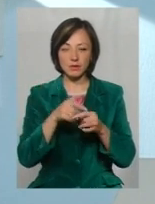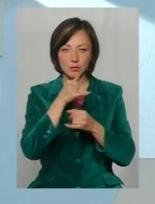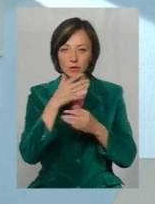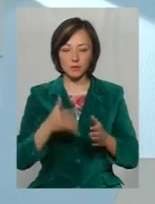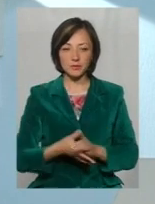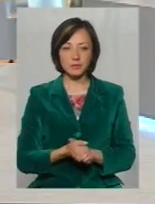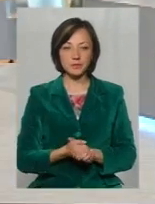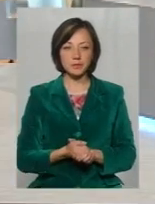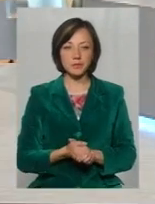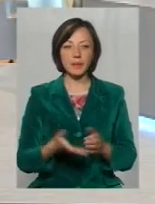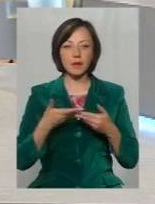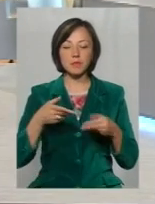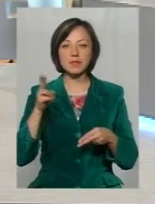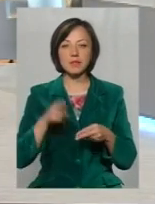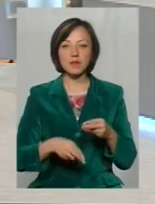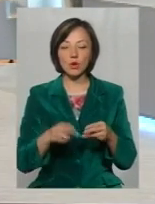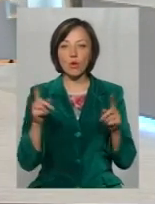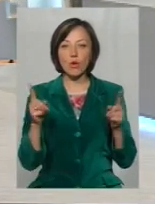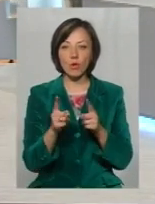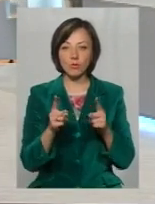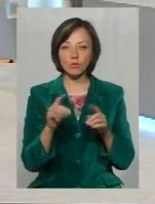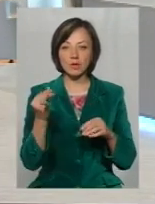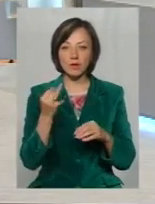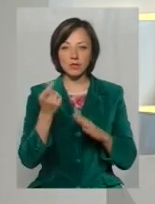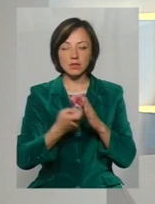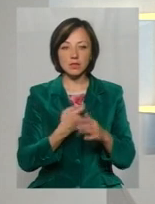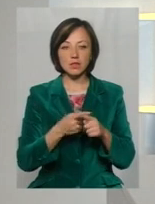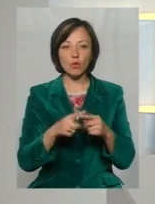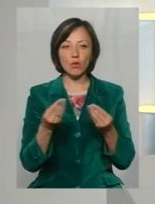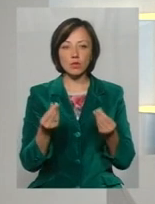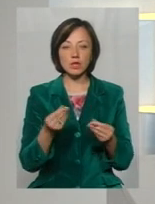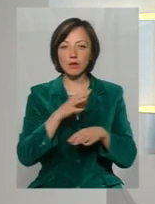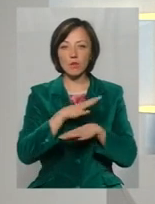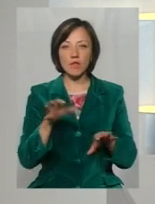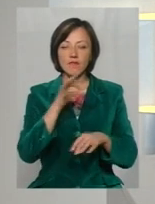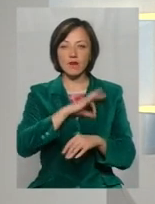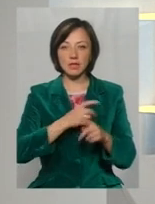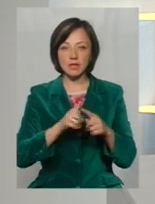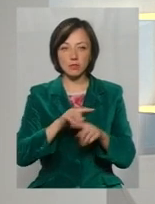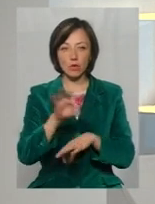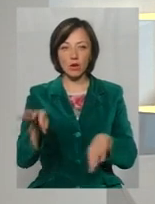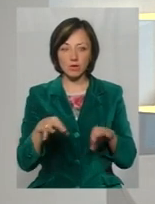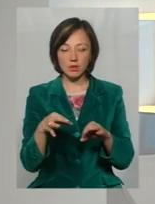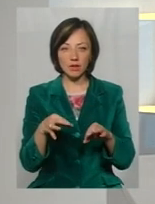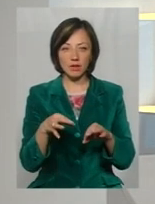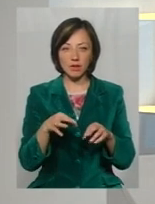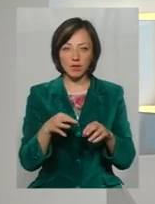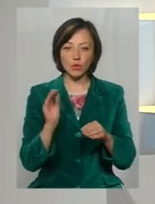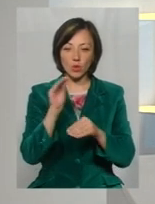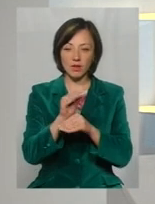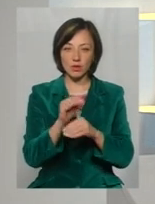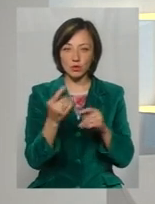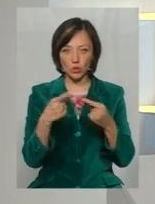змогли. І ми вже завершуємо. Буквально коротко, бо дуже цікаво дізнатися, оці кошти, які не були використані на ці проекти, вони не можуть